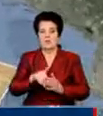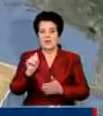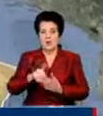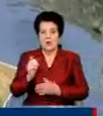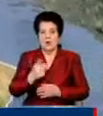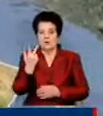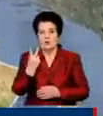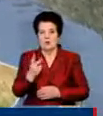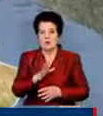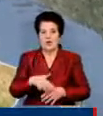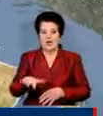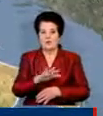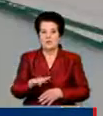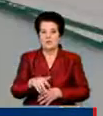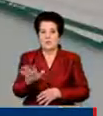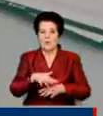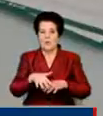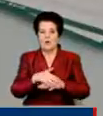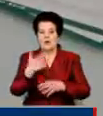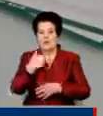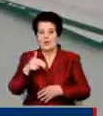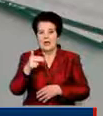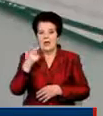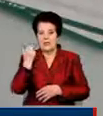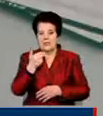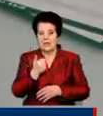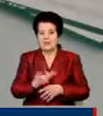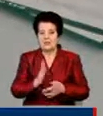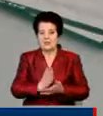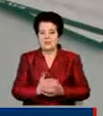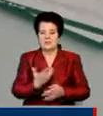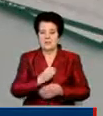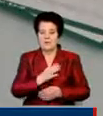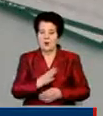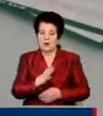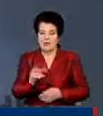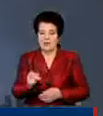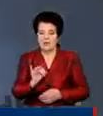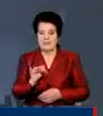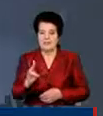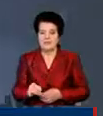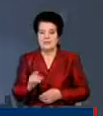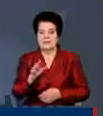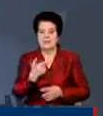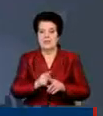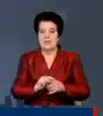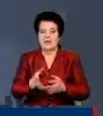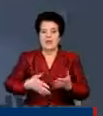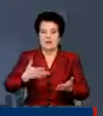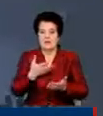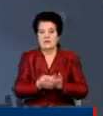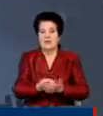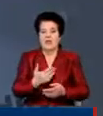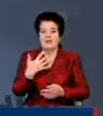care adună un sfert din populația Italiei și sunt printre cele mai bogate din peninsulă. Lombardia și Veneto cotizează anual la bugetul de